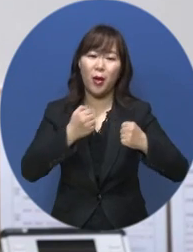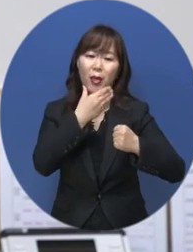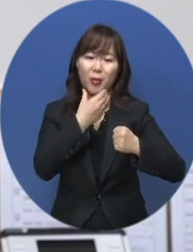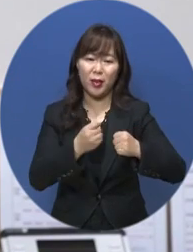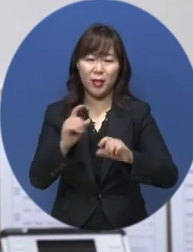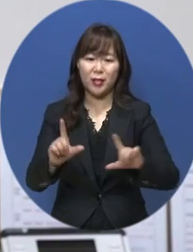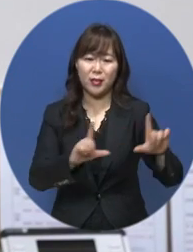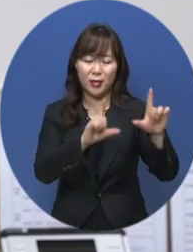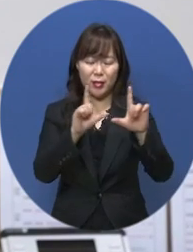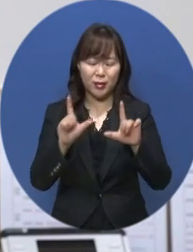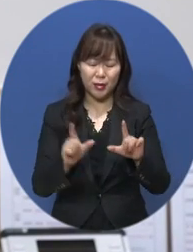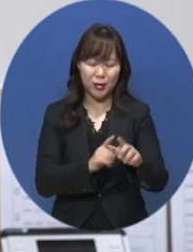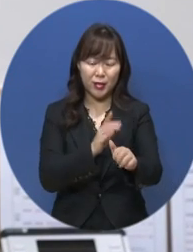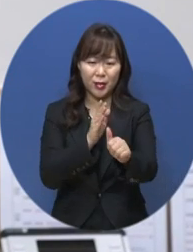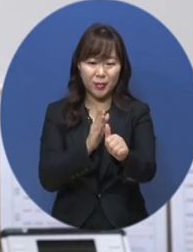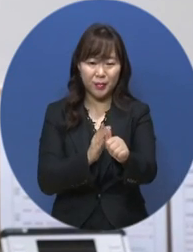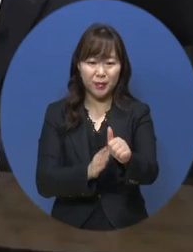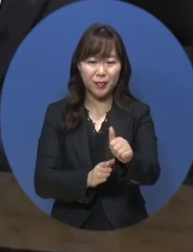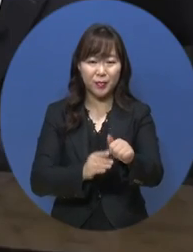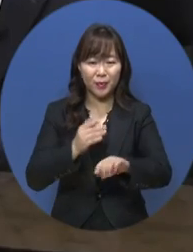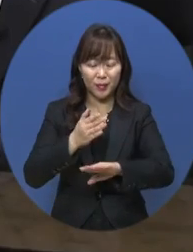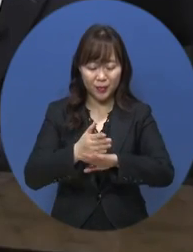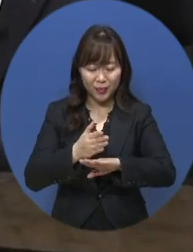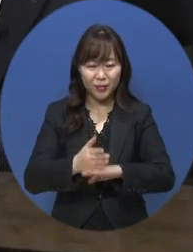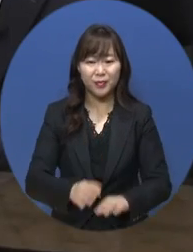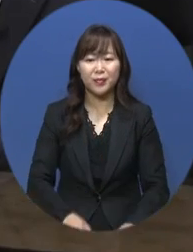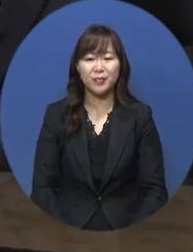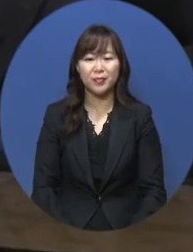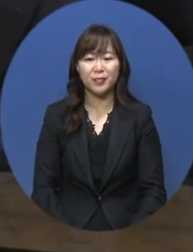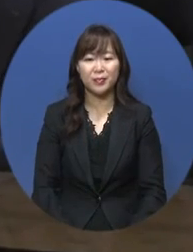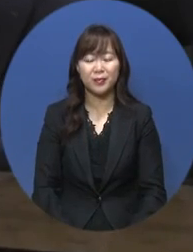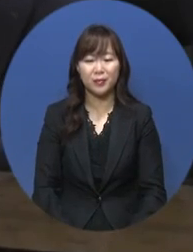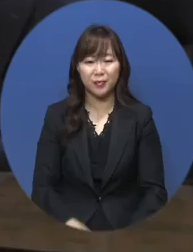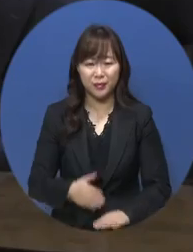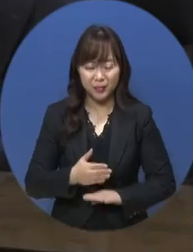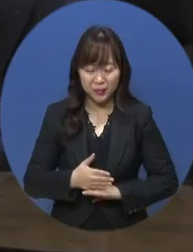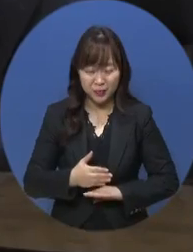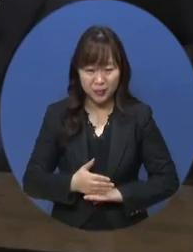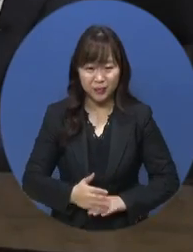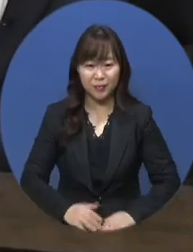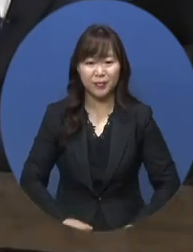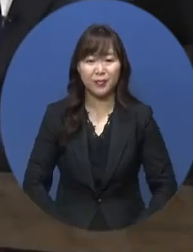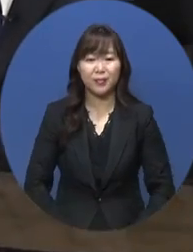건강하시고 행복하시길 진심으로 빌겠습니다. 감사합니다. 감사합니다.